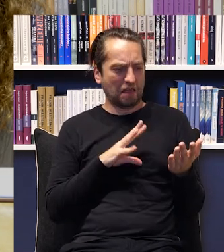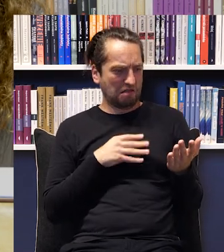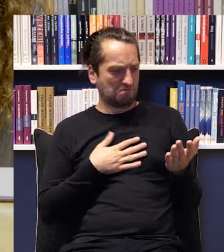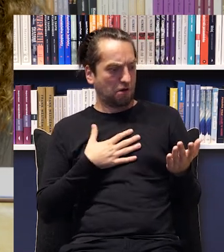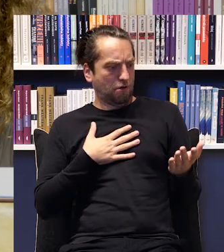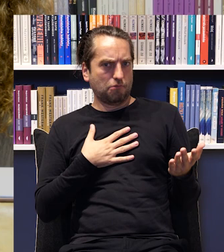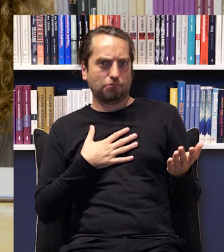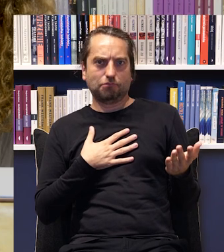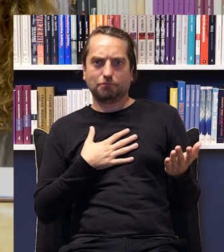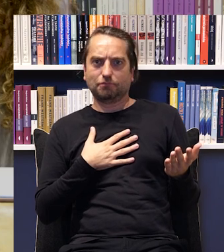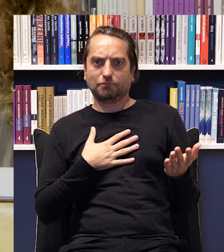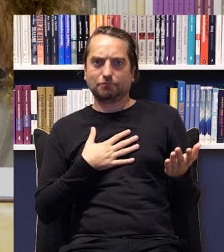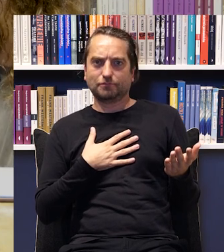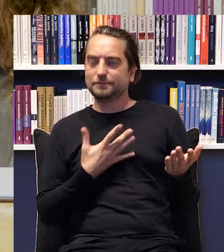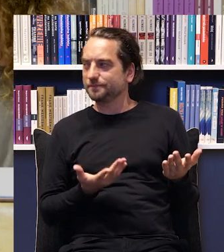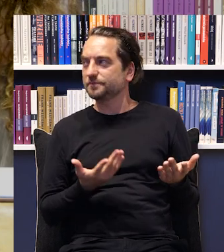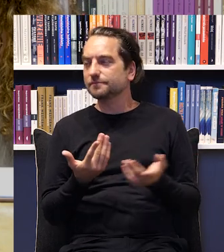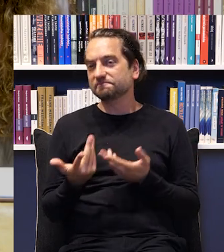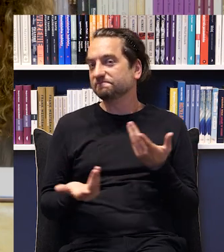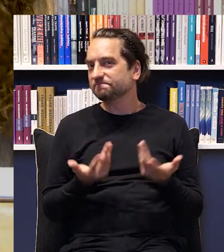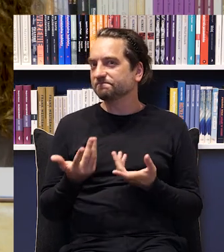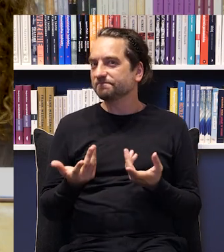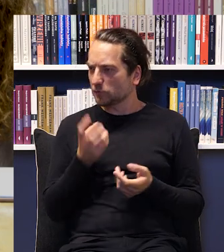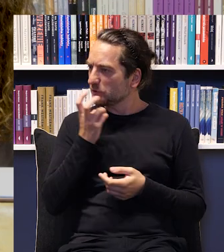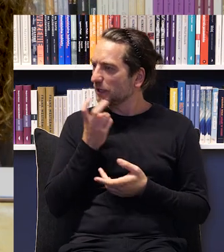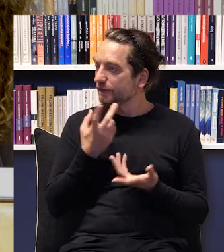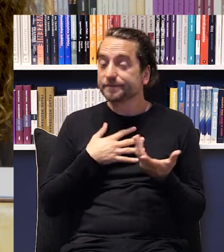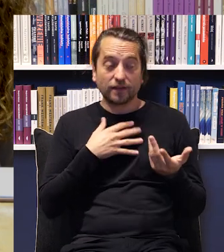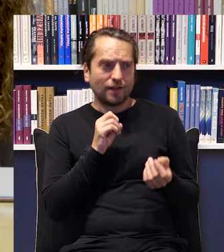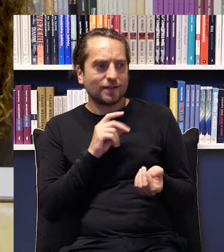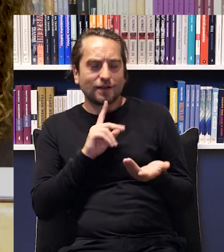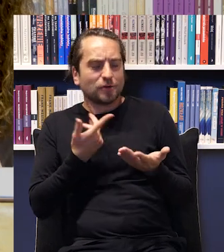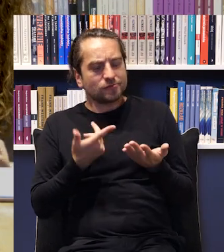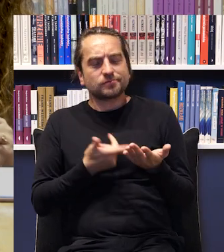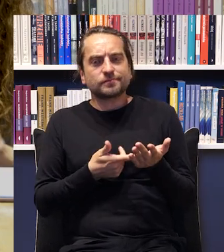zdziwiona. To ciekawe. No nie, to znaczy w tym sensie, że